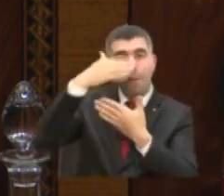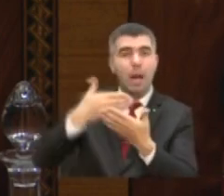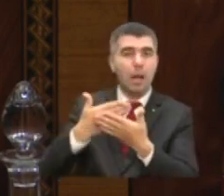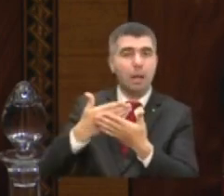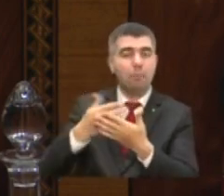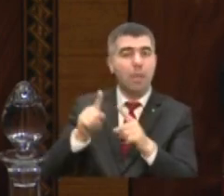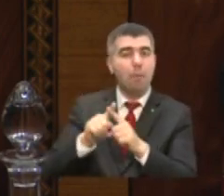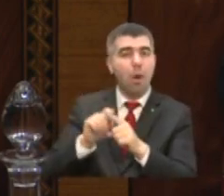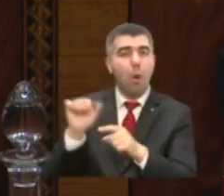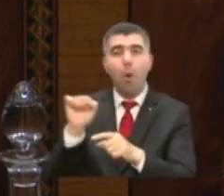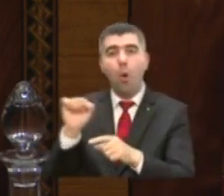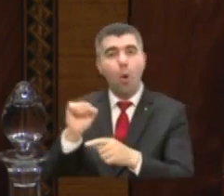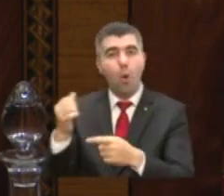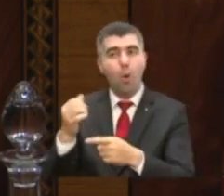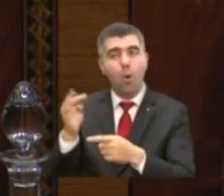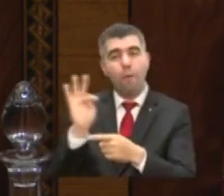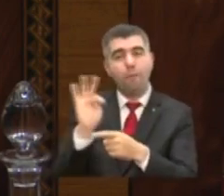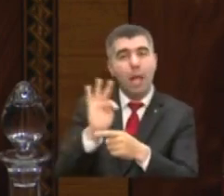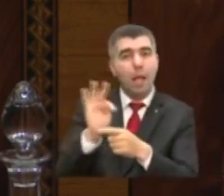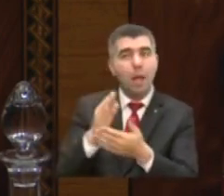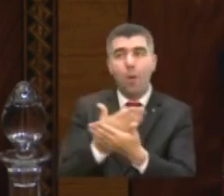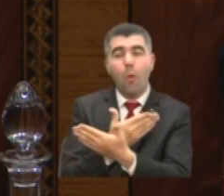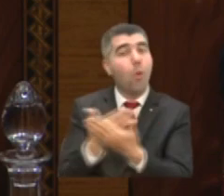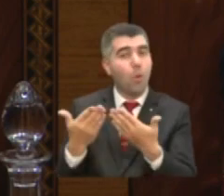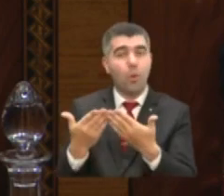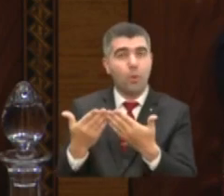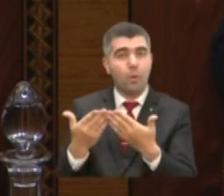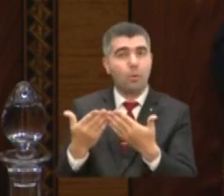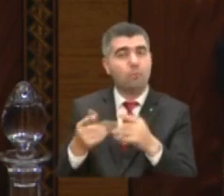إخواننا المغاربة إلى الديار الأوروبية.